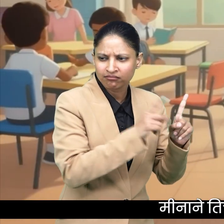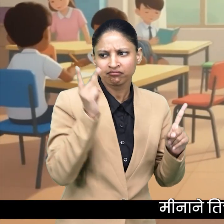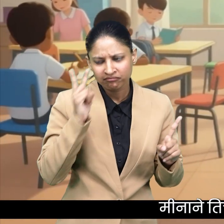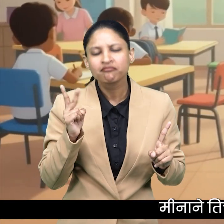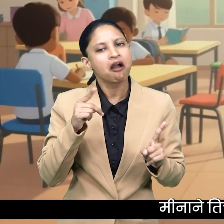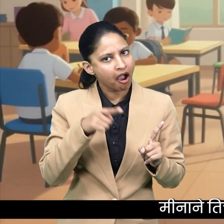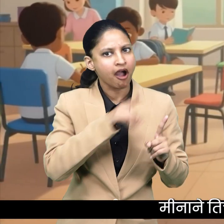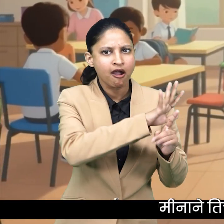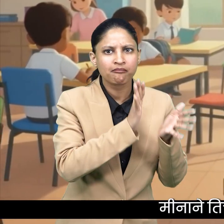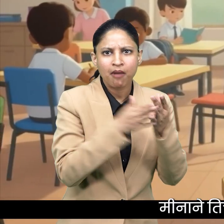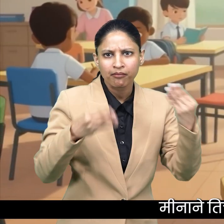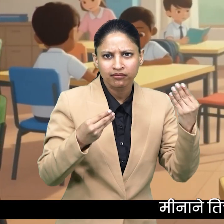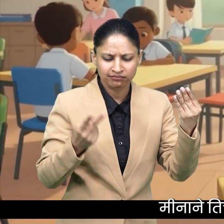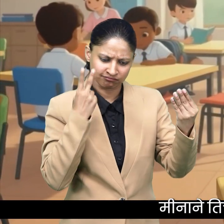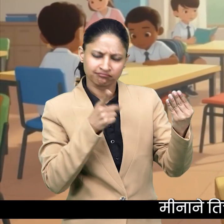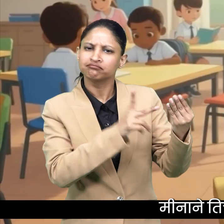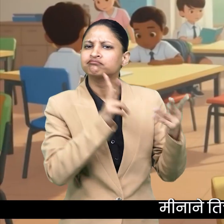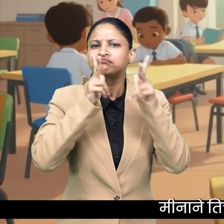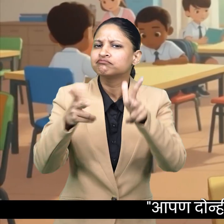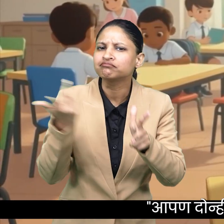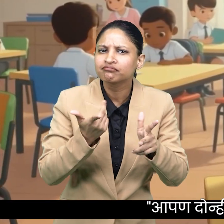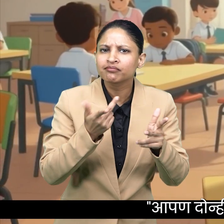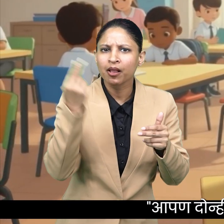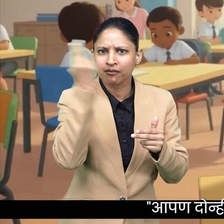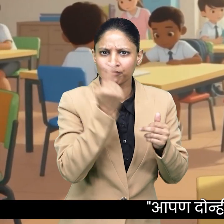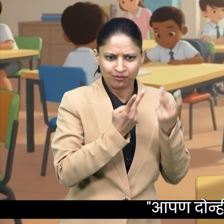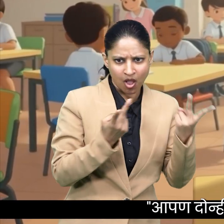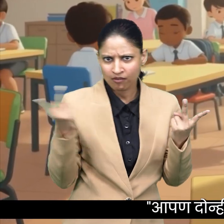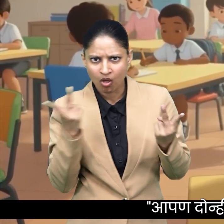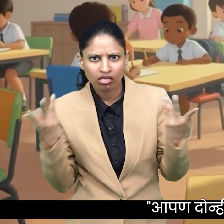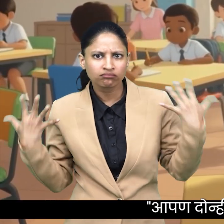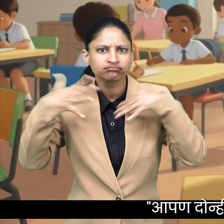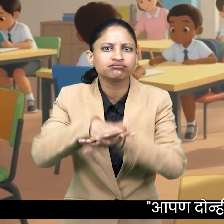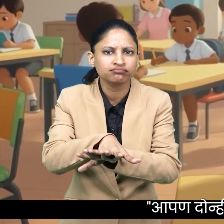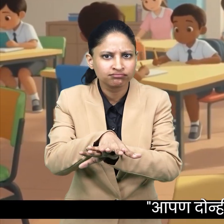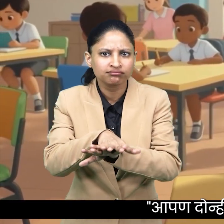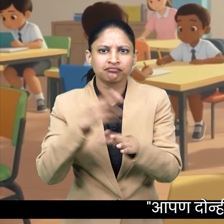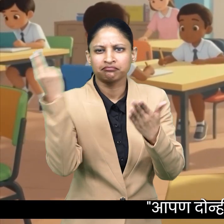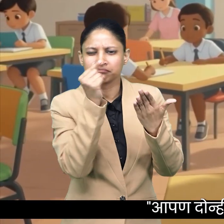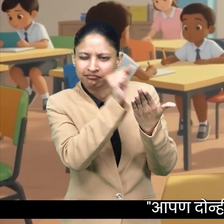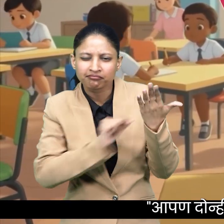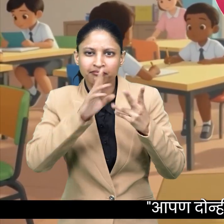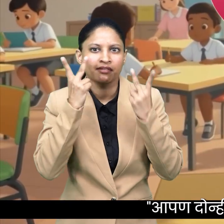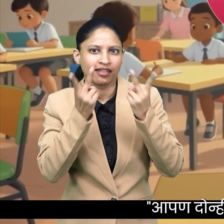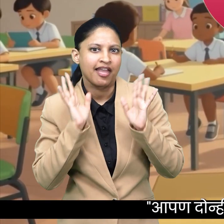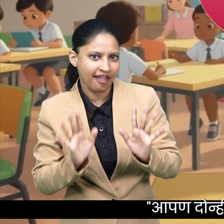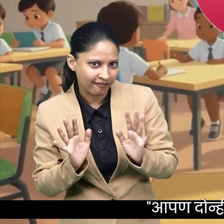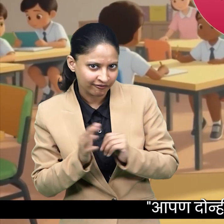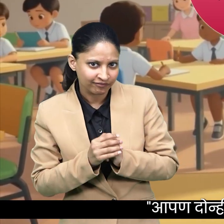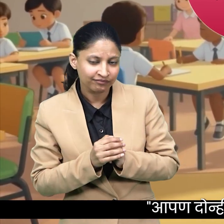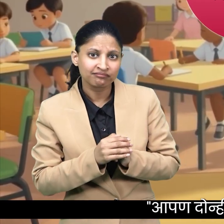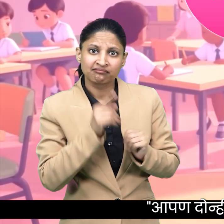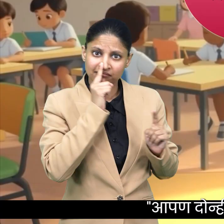मीनाने तिच्या पानाकडे पाहिले आणि म्हणाली, आपण दोन्ही प्रकारच्या ओळी एकत्र करू शकतो.